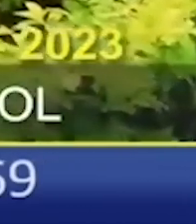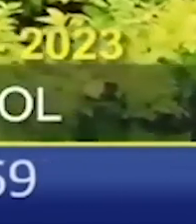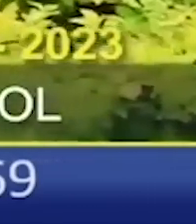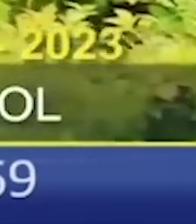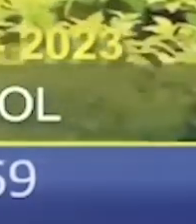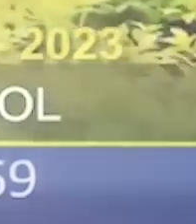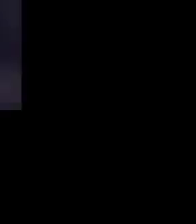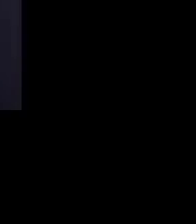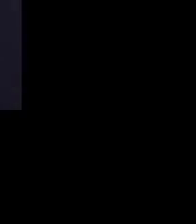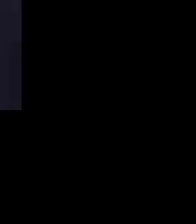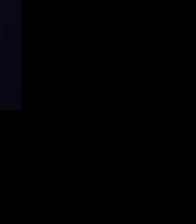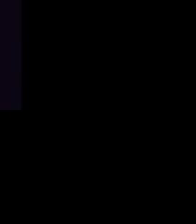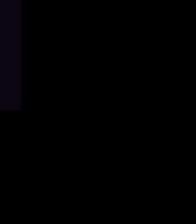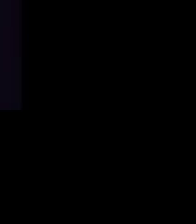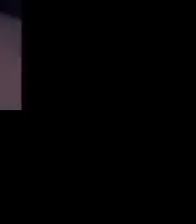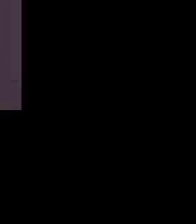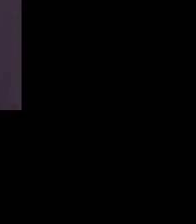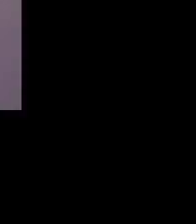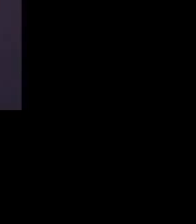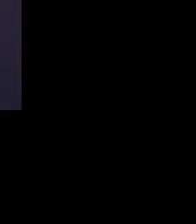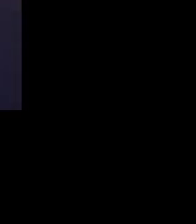la kwanza nukta 7.